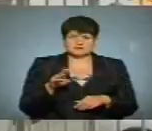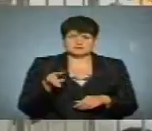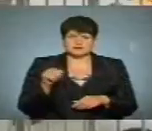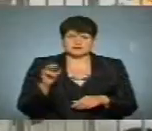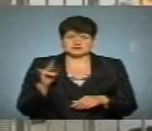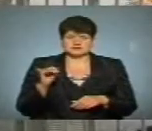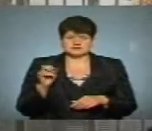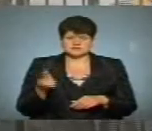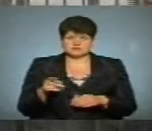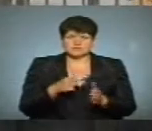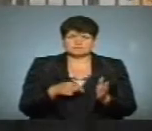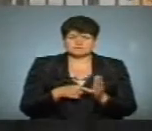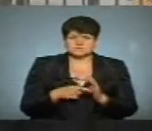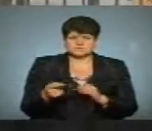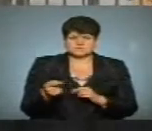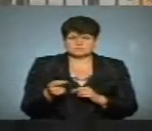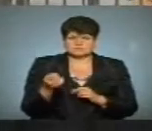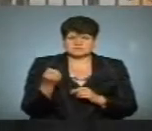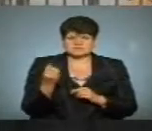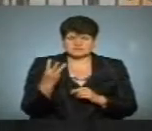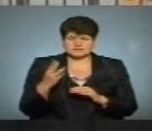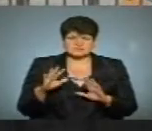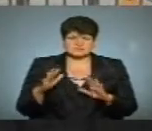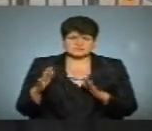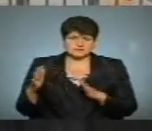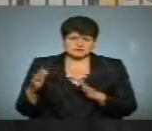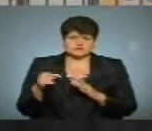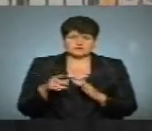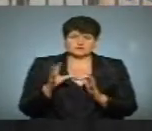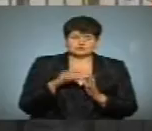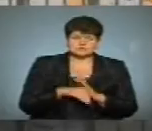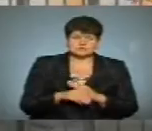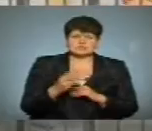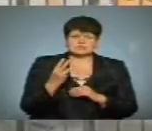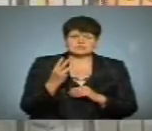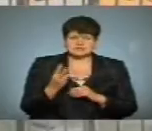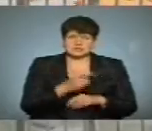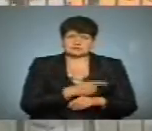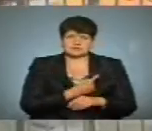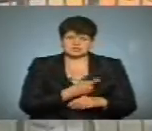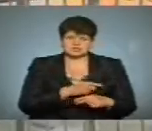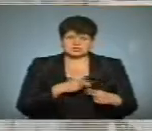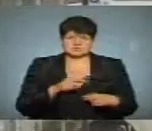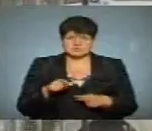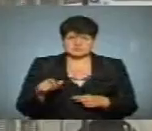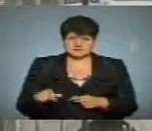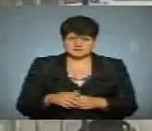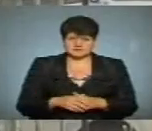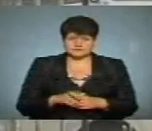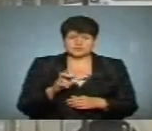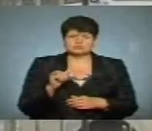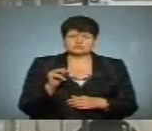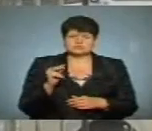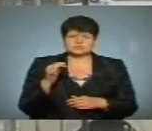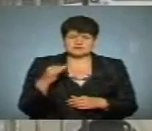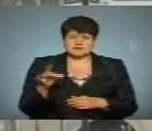Паничев. Місто Тернопіль, 13 випадків, в тому числі 3 медичних працівники. Бучацький